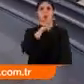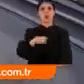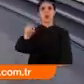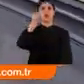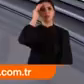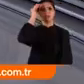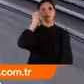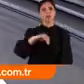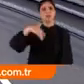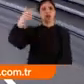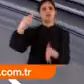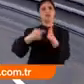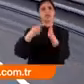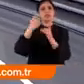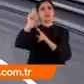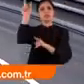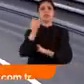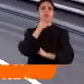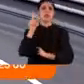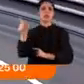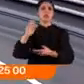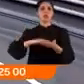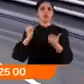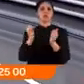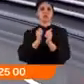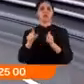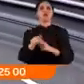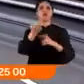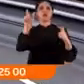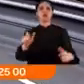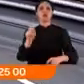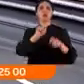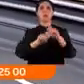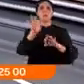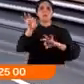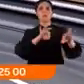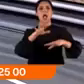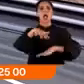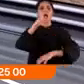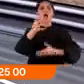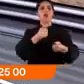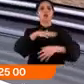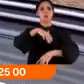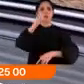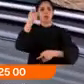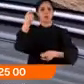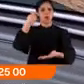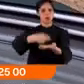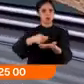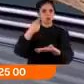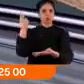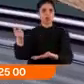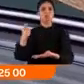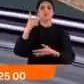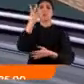Sahtekarların ağına düşen bir başka isim de İbrahim Karataş. Arkadaşlarıyla birlikte Şanlıurfa'da yapılması planlanan bir alışveriş merkezine yatırım yaptı.